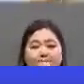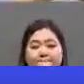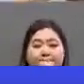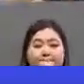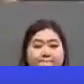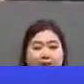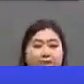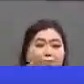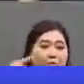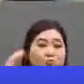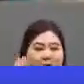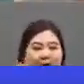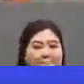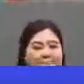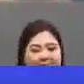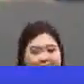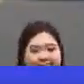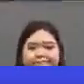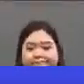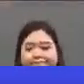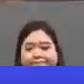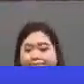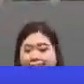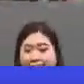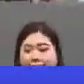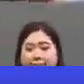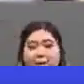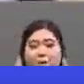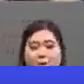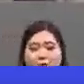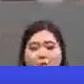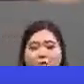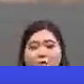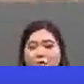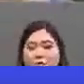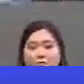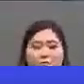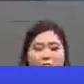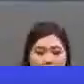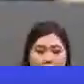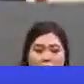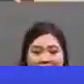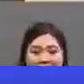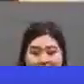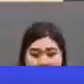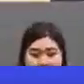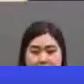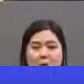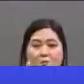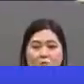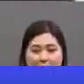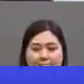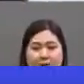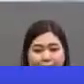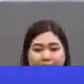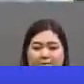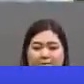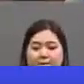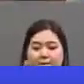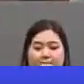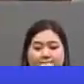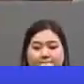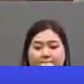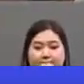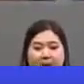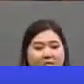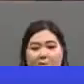คณะกรรมาธิการวิสามัญพิจารณาร่างพระราชบัญญัติสมรสเท่าเทียมเอ่อย้ำนะคะว่าจากการ